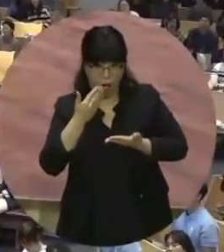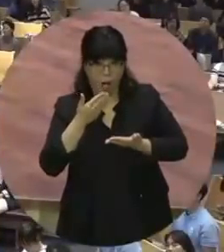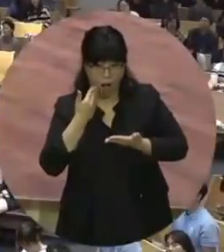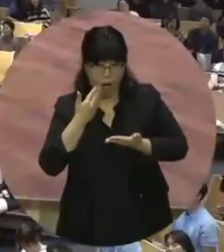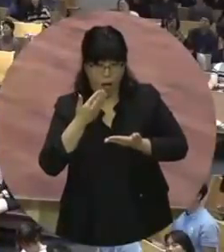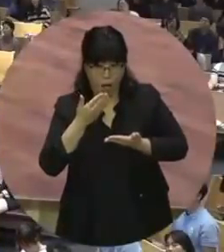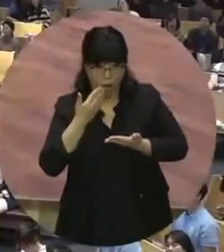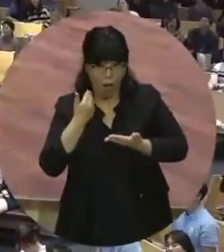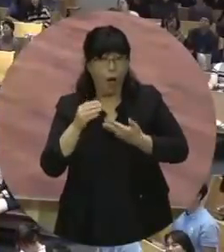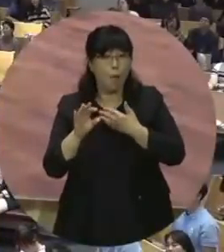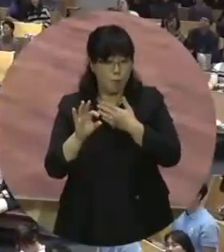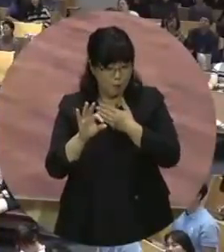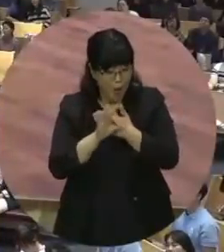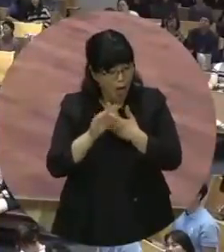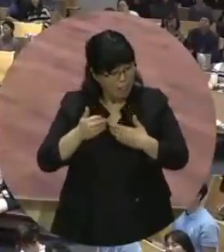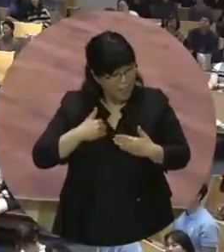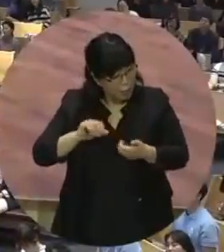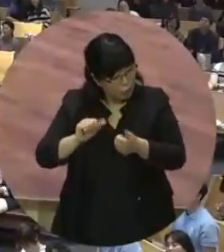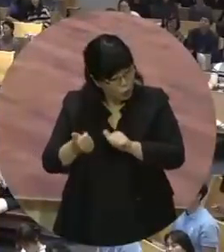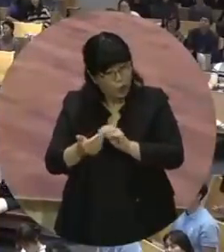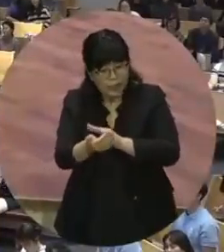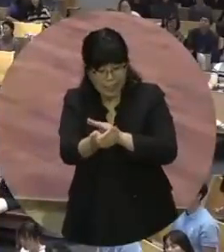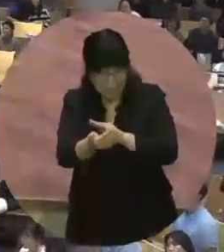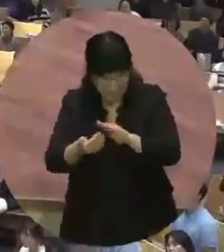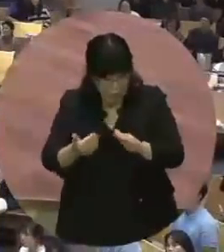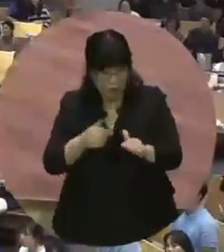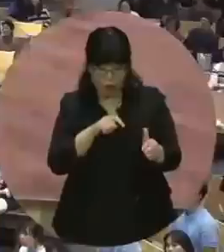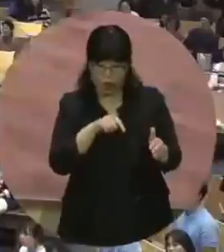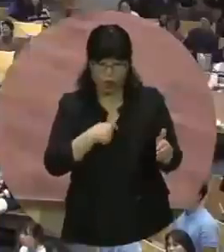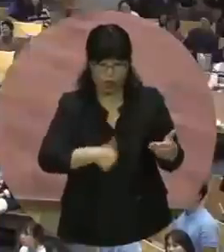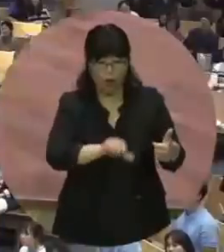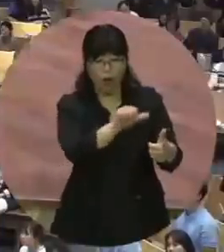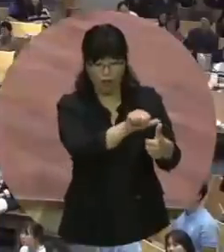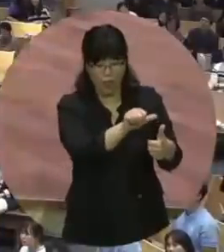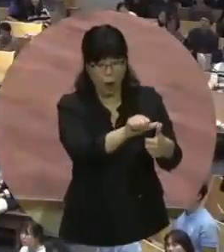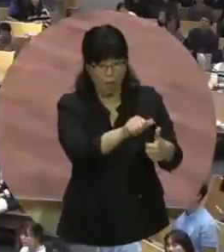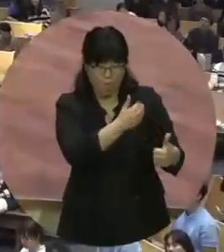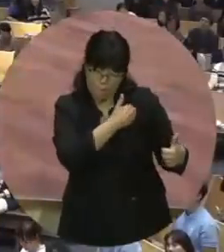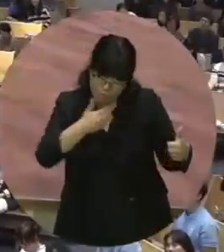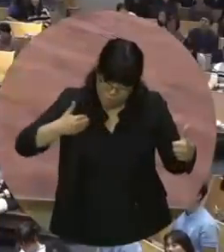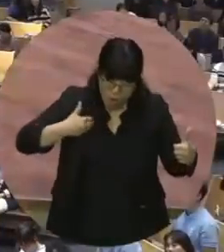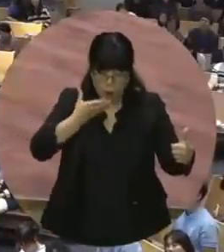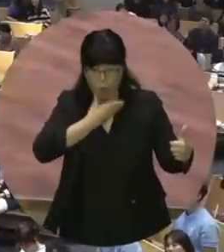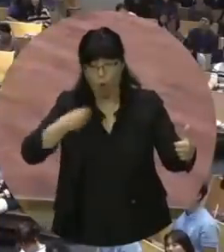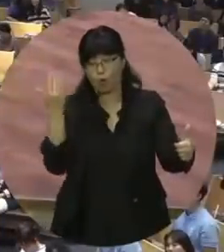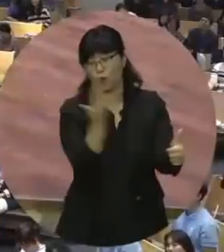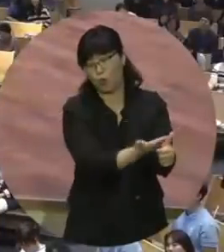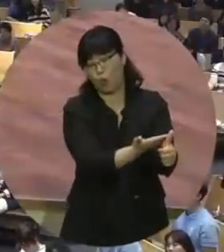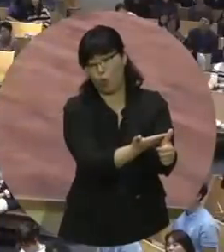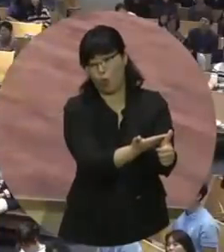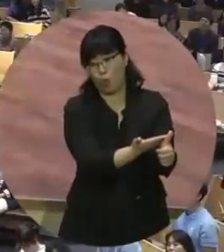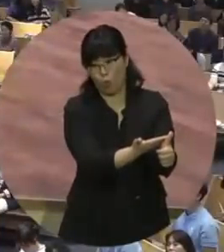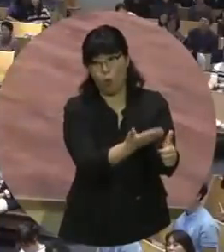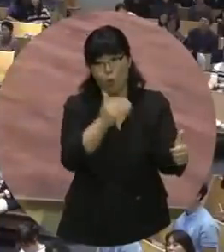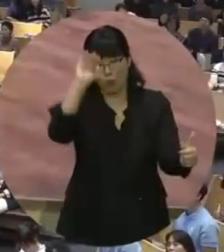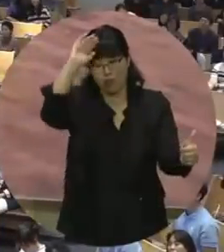가져와서 먹게 하라. 내가 죽기 전에 내 마음껏 내게 축복하게